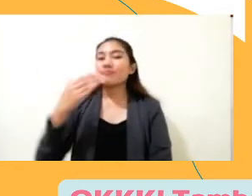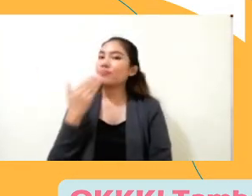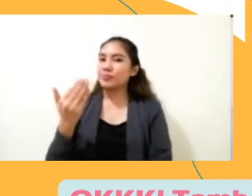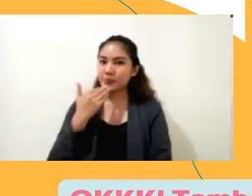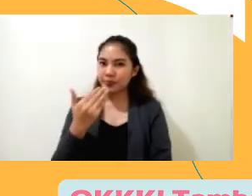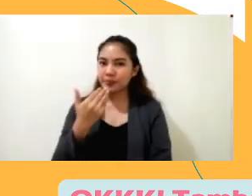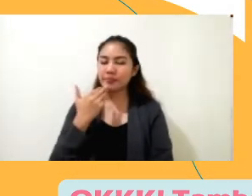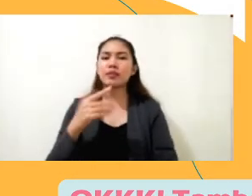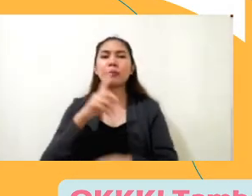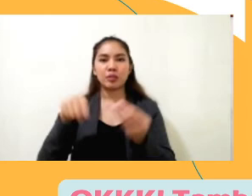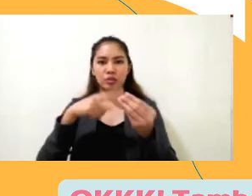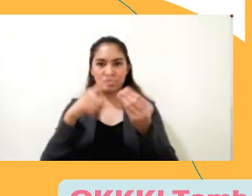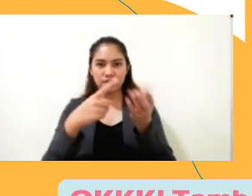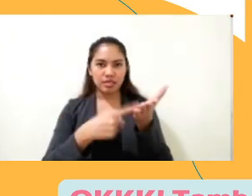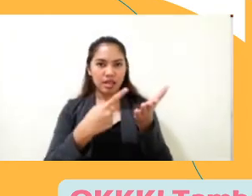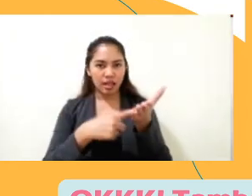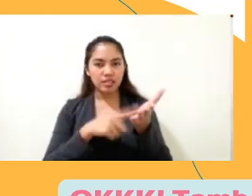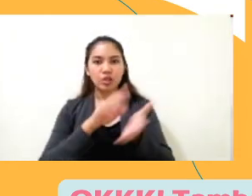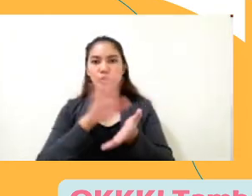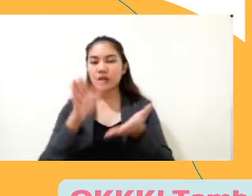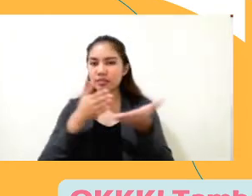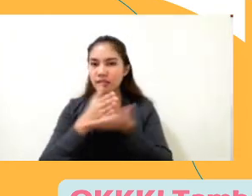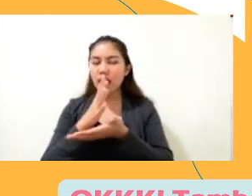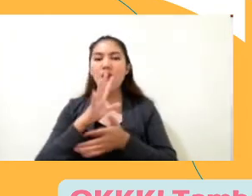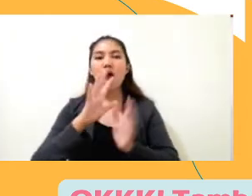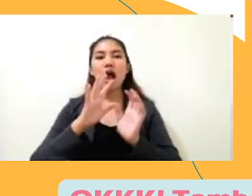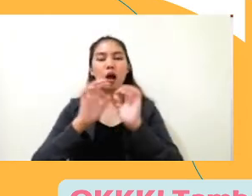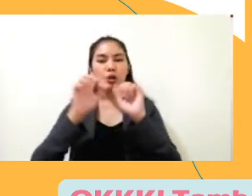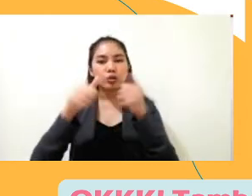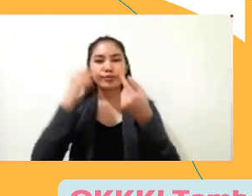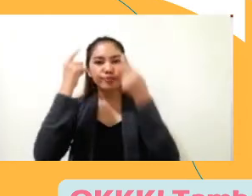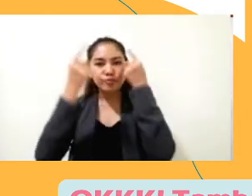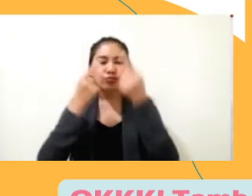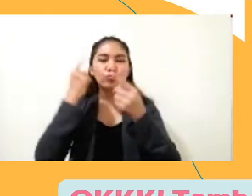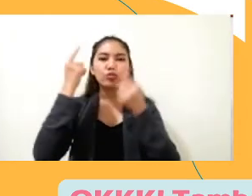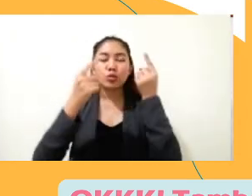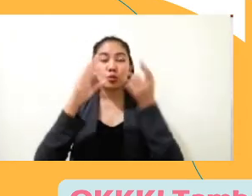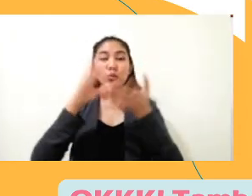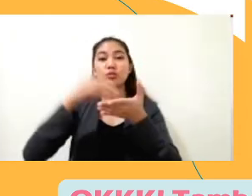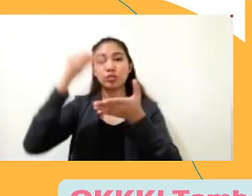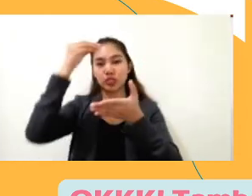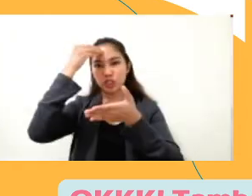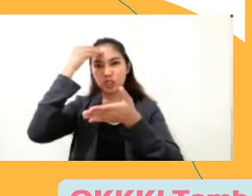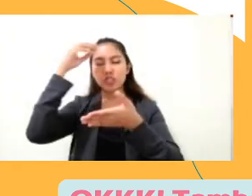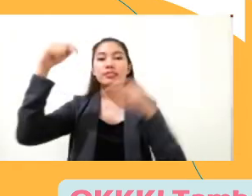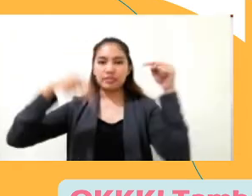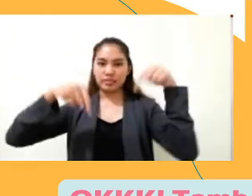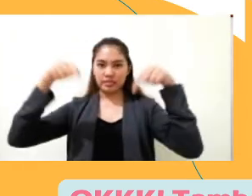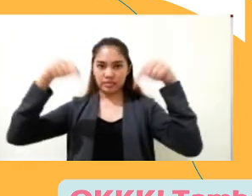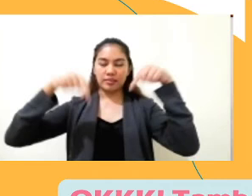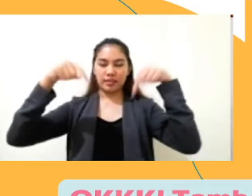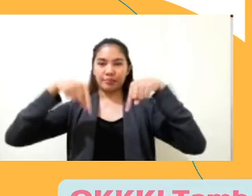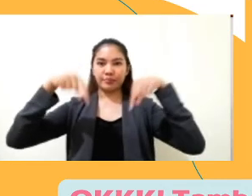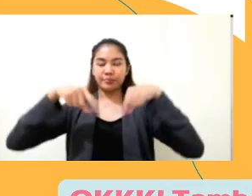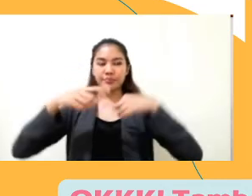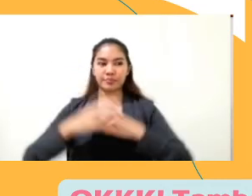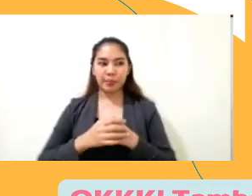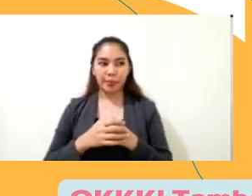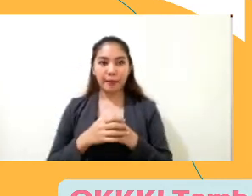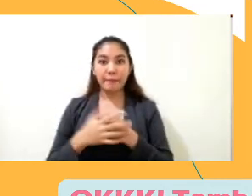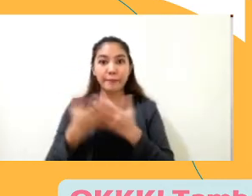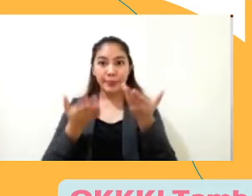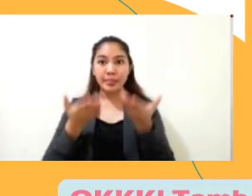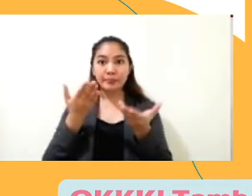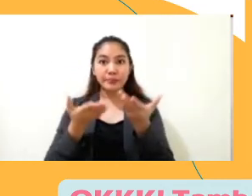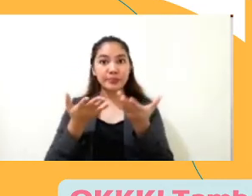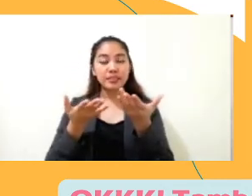karapatan natin at kung paano natin mapoproseso yung mga natutunan natin sa araw na ito. Siguro po meron tayong